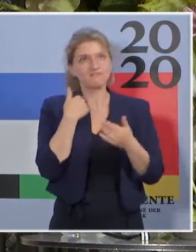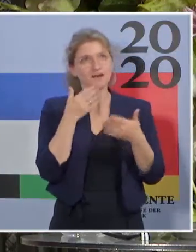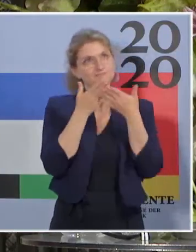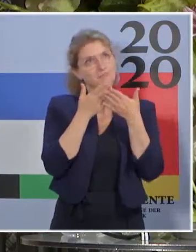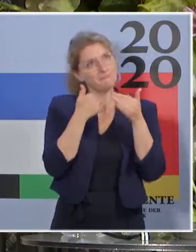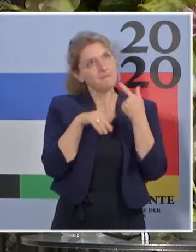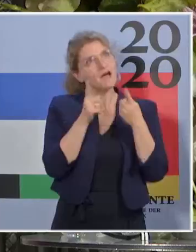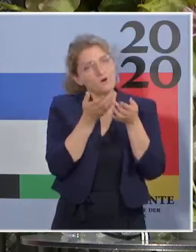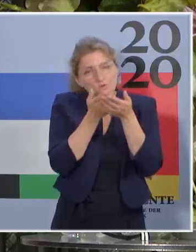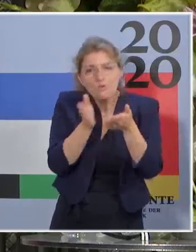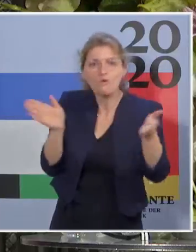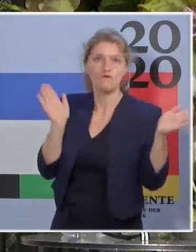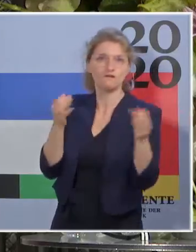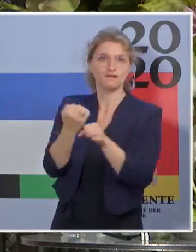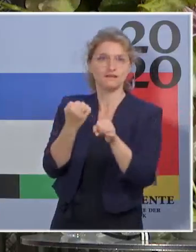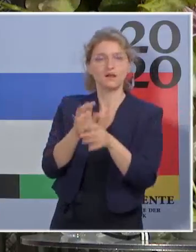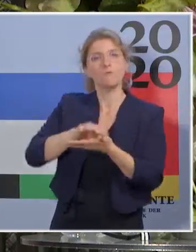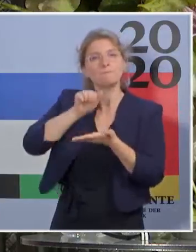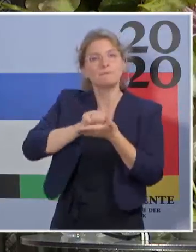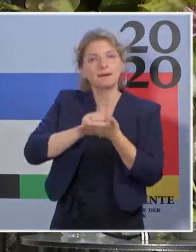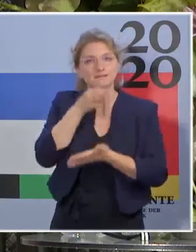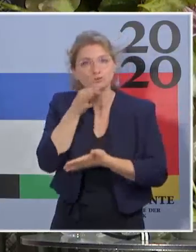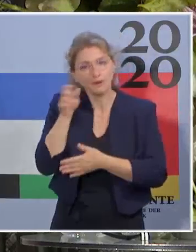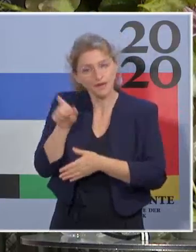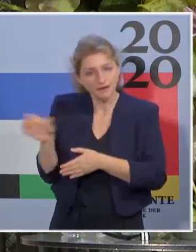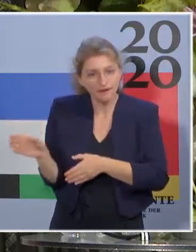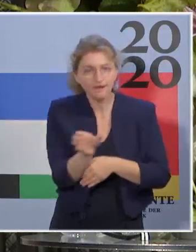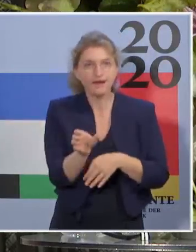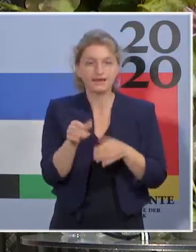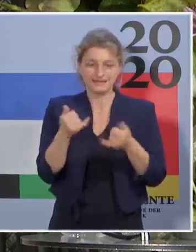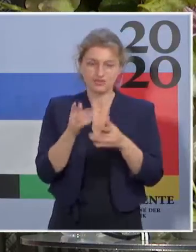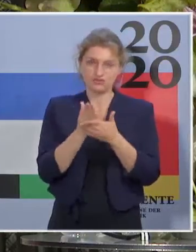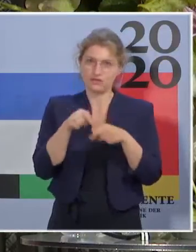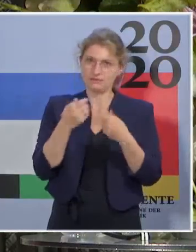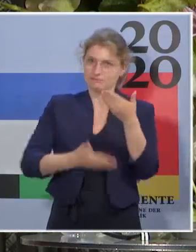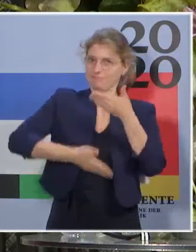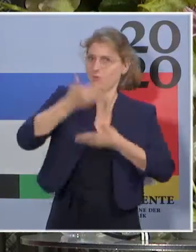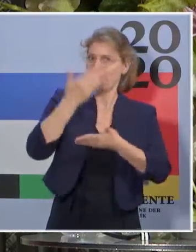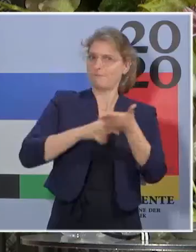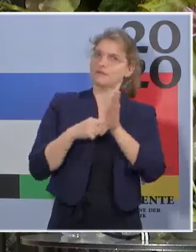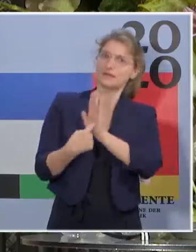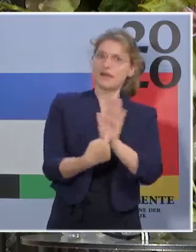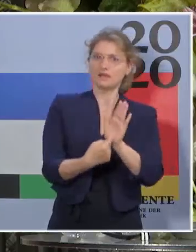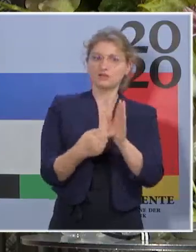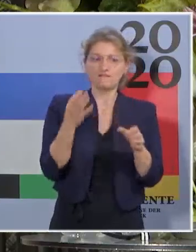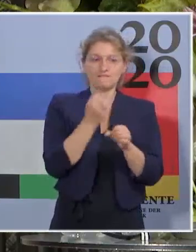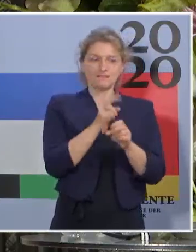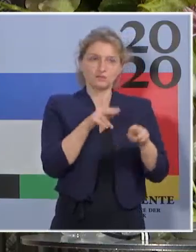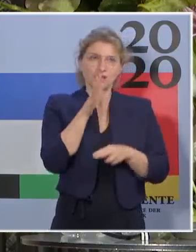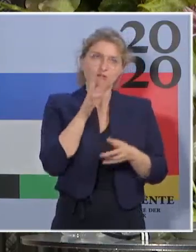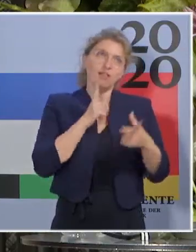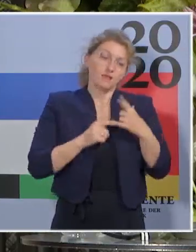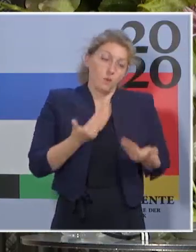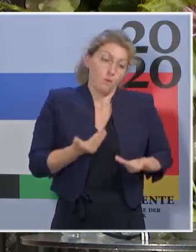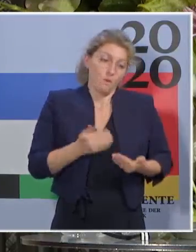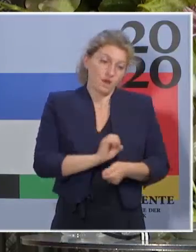Öffentlichkeitsarbeit begonnen hat mit Pressesprecher, Pressesprecherin. Inzwischen gibt es eine Website, der Verfassungsgerichtshof. Leider heuer Corona-bedingt